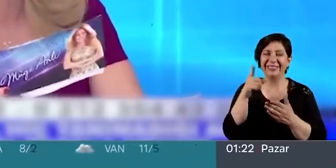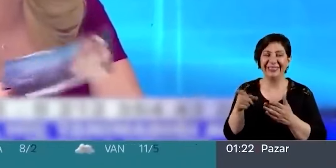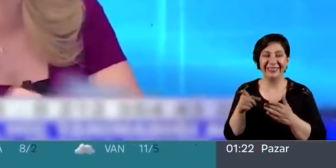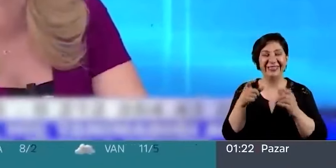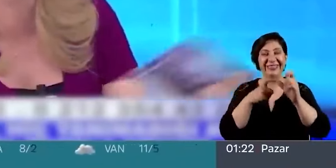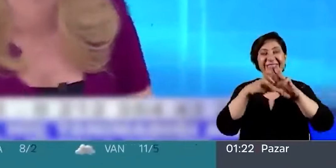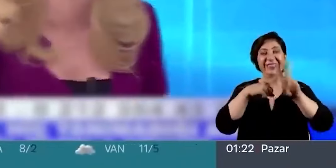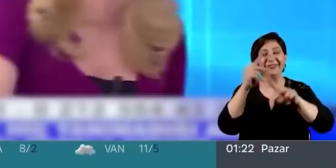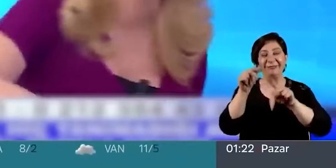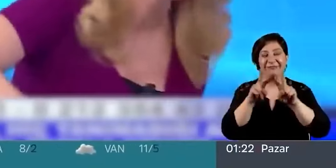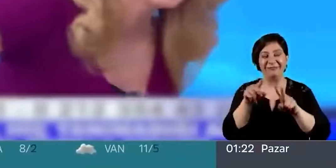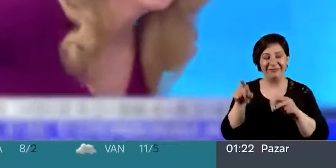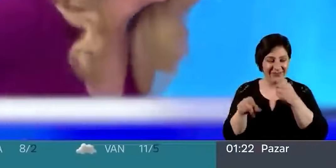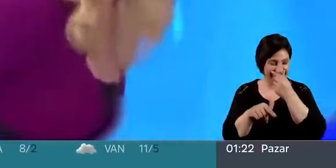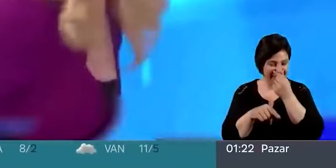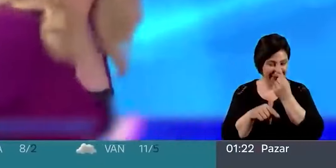musun? Şimdi